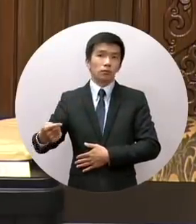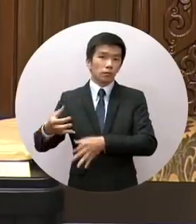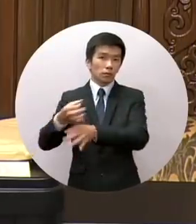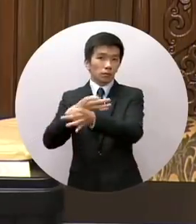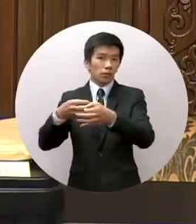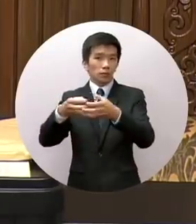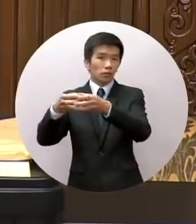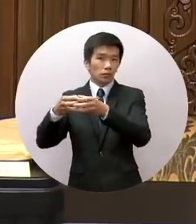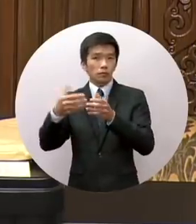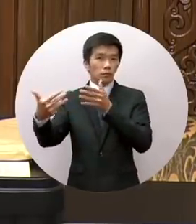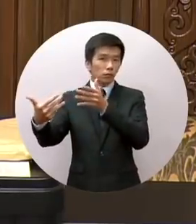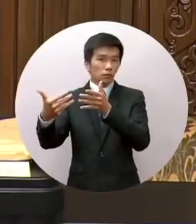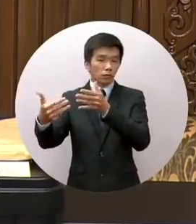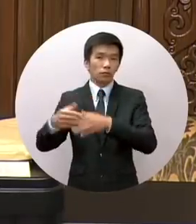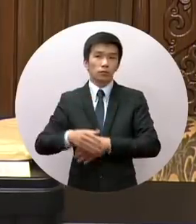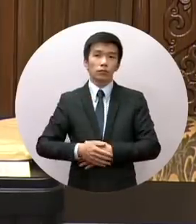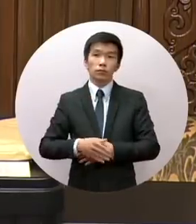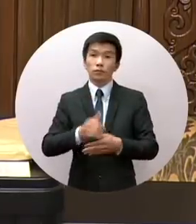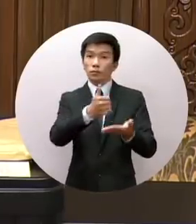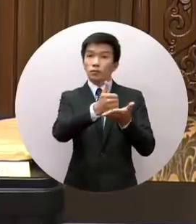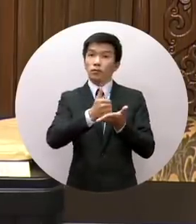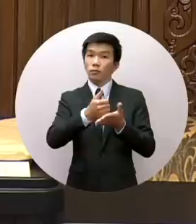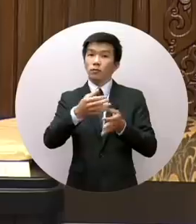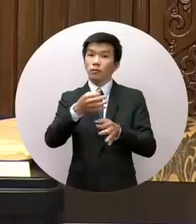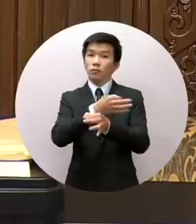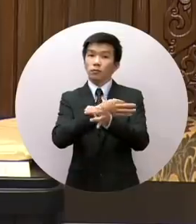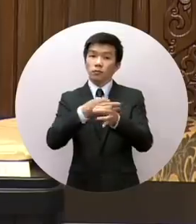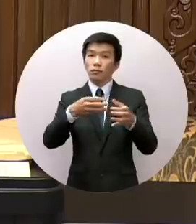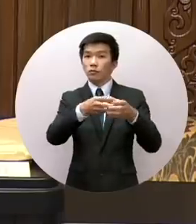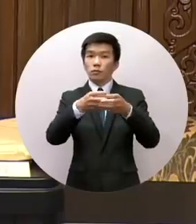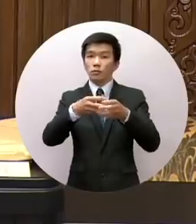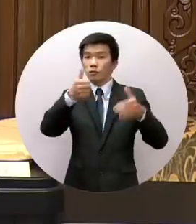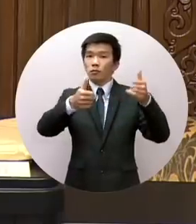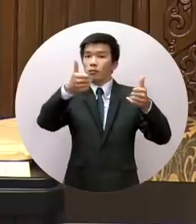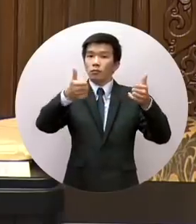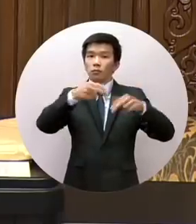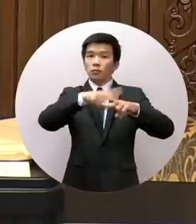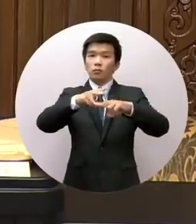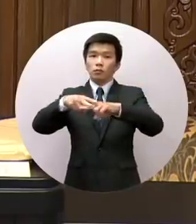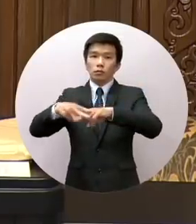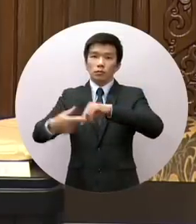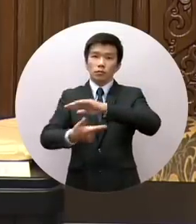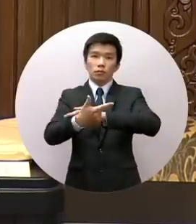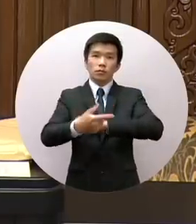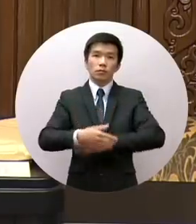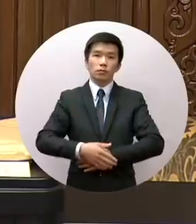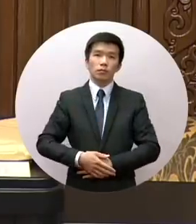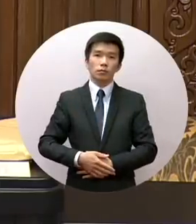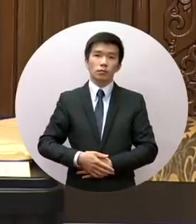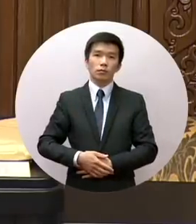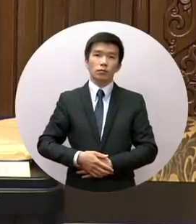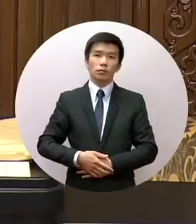组织质询，请经济组织备询官员紧速就座。